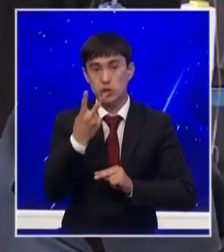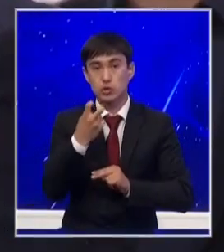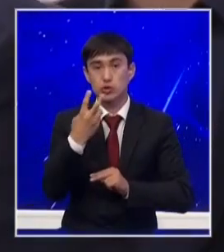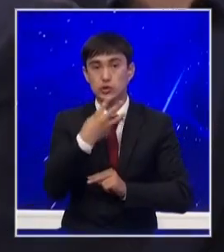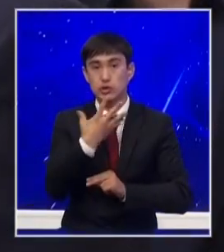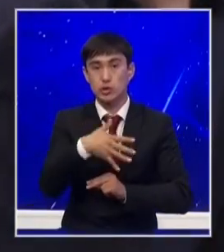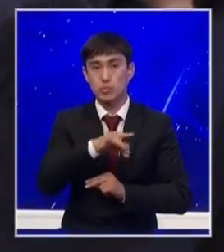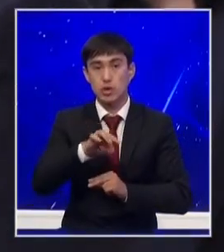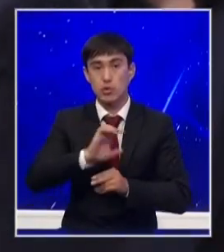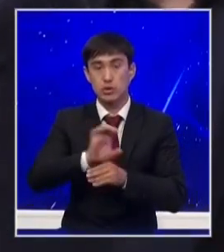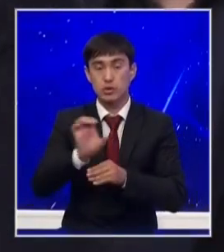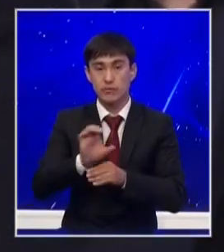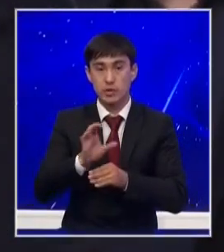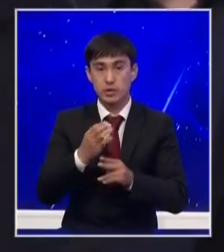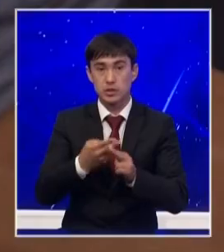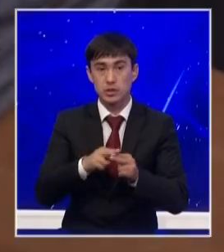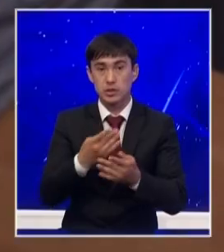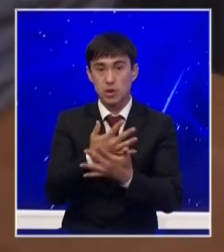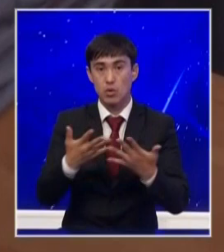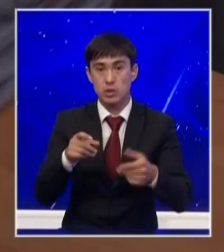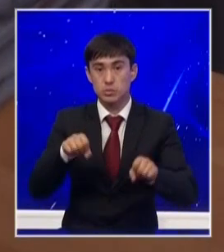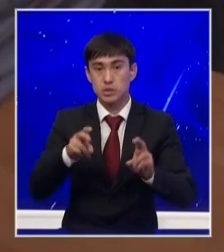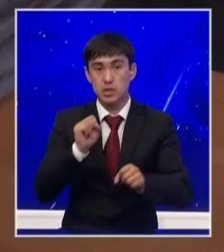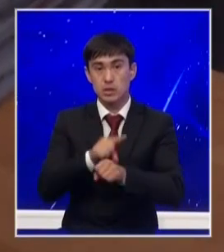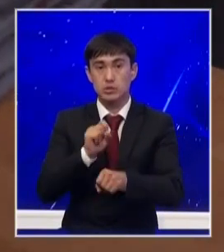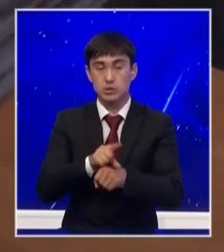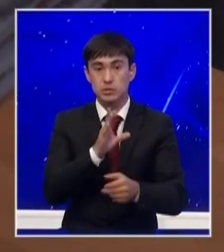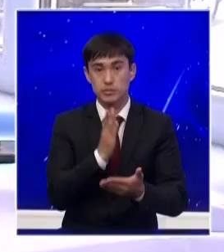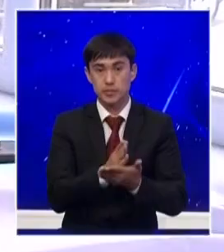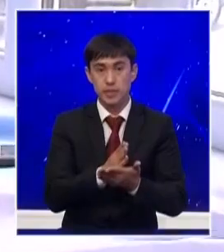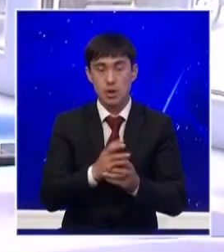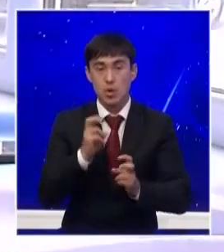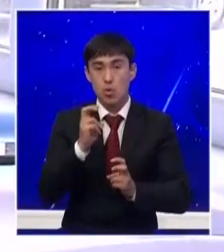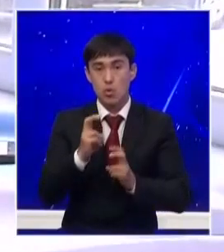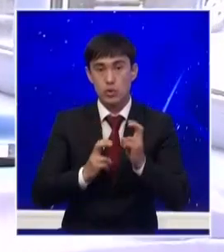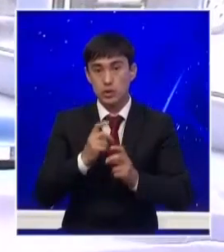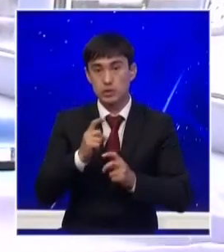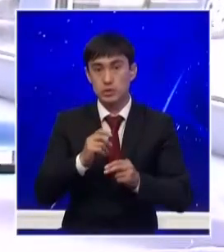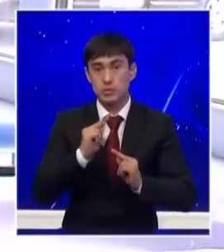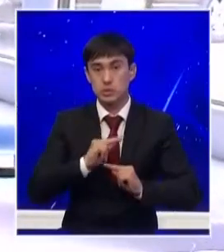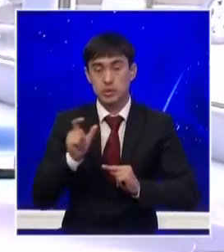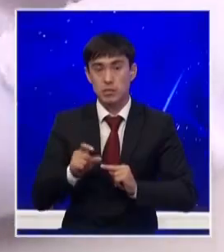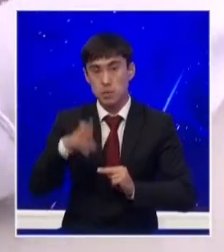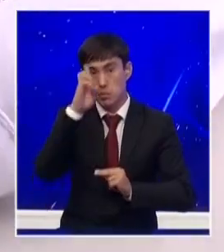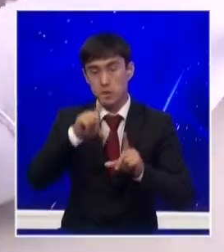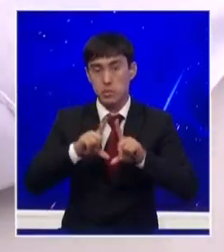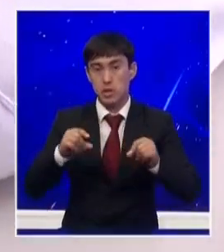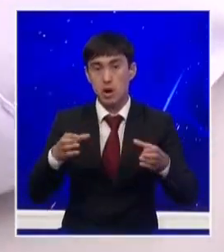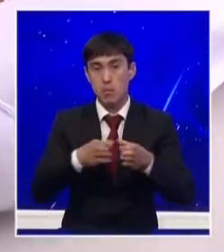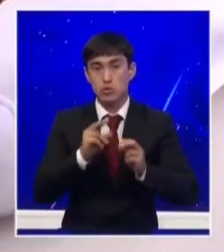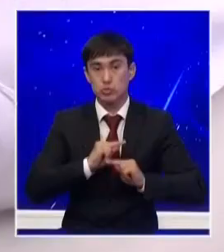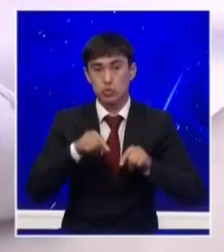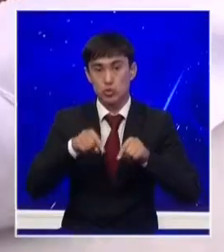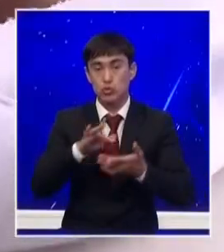миллион теңгенің өнімін өндіреді. Тауары арнайы тапсырыстарға негізделген. Өнеркәсіп қызметкерлері мен мемлекеттік мекеме, компания жұмысшылары